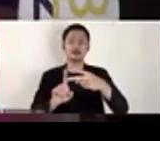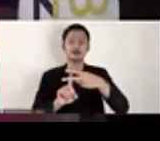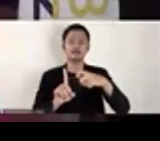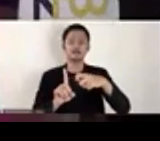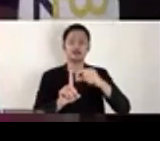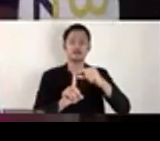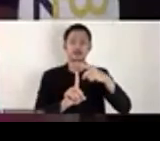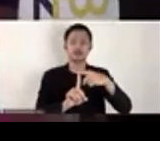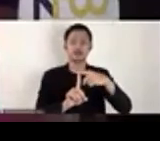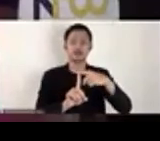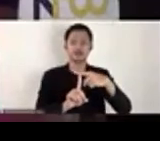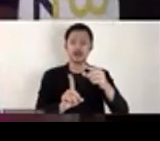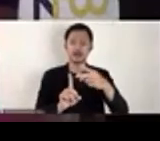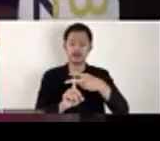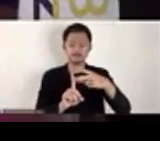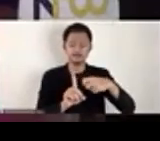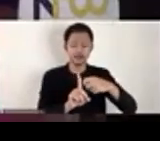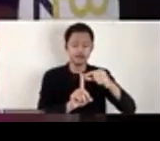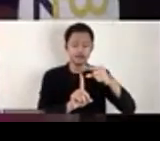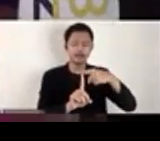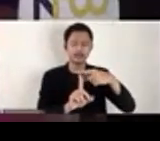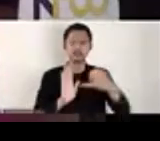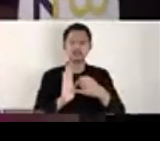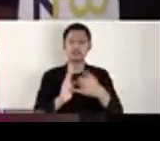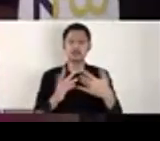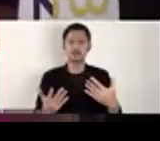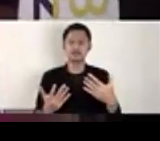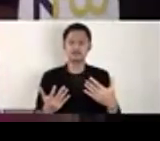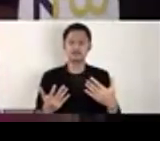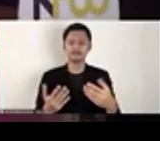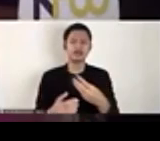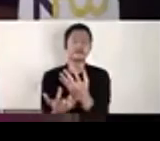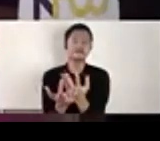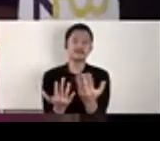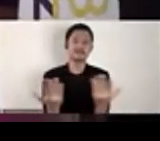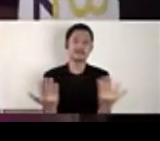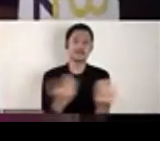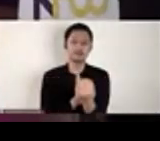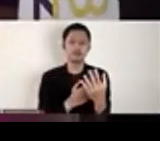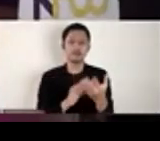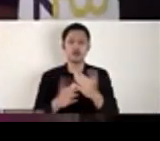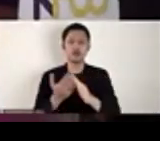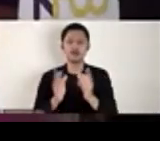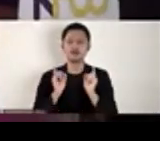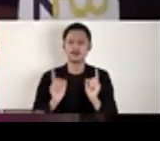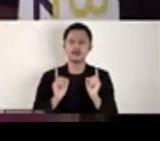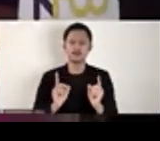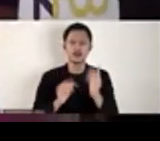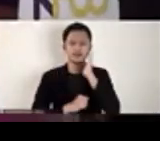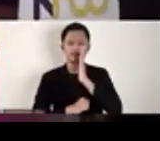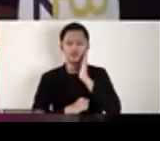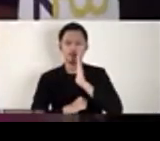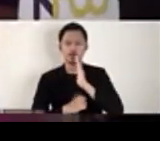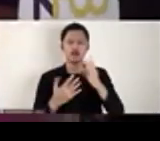pancen kpft juga terdiri dari beberapa elemen masyarakat ya aku komunitas agama kepemudaan